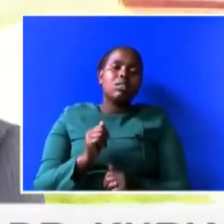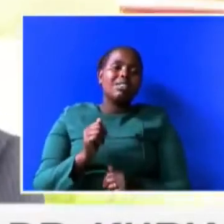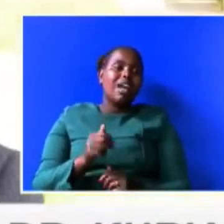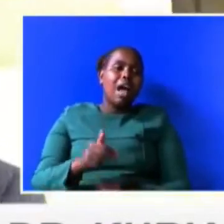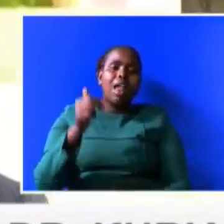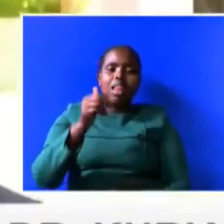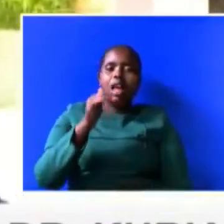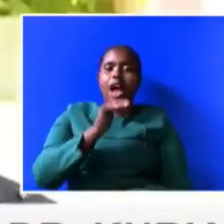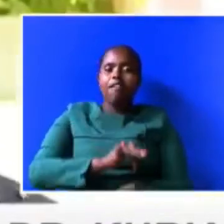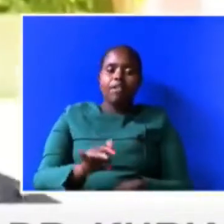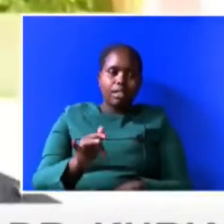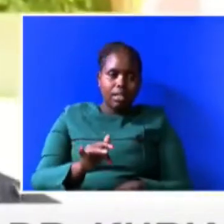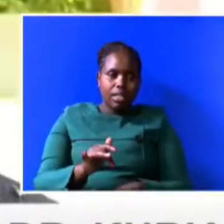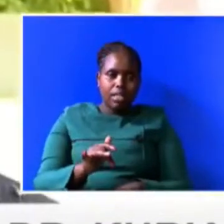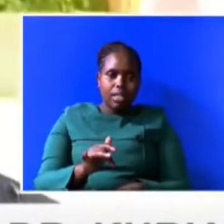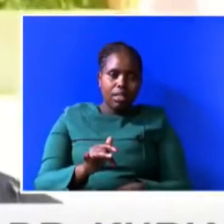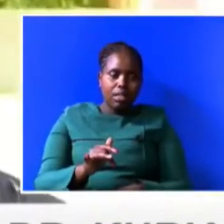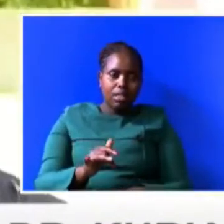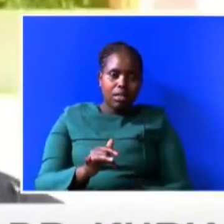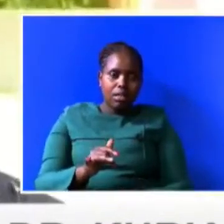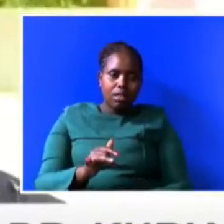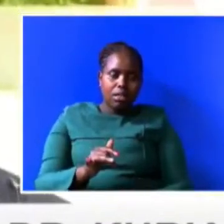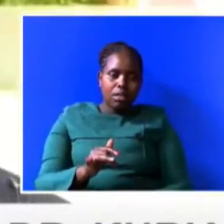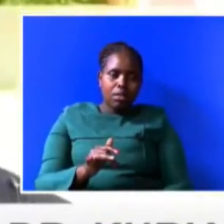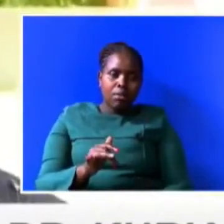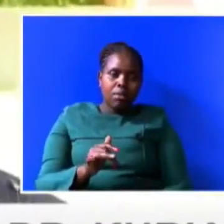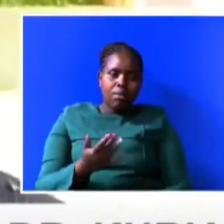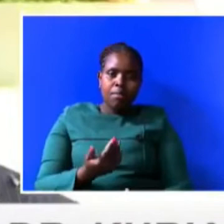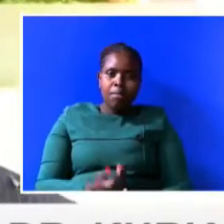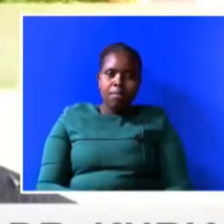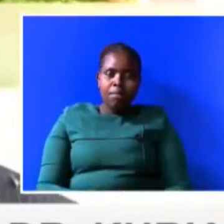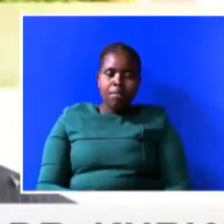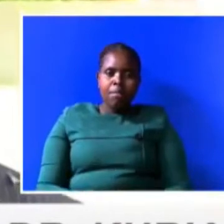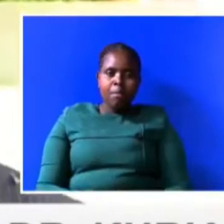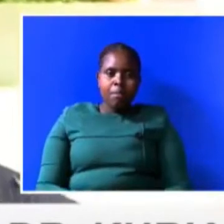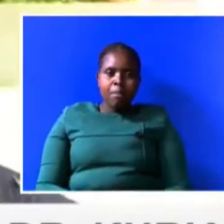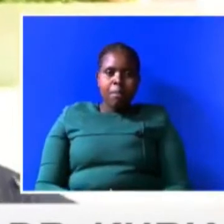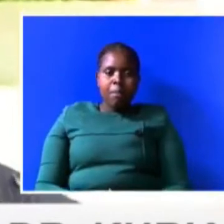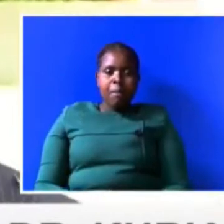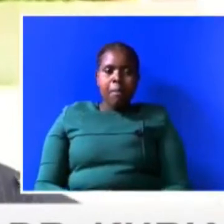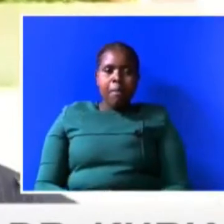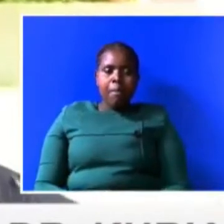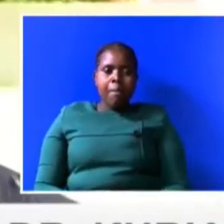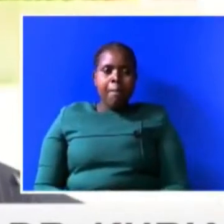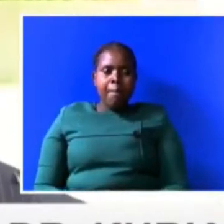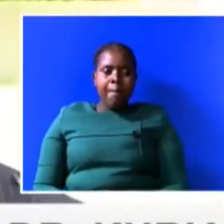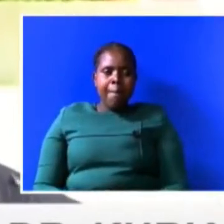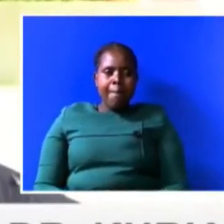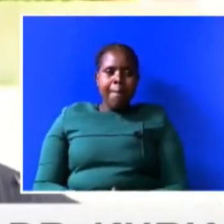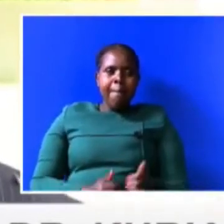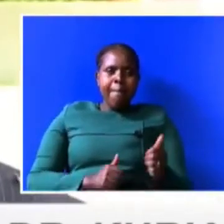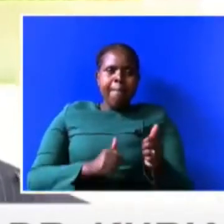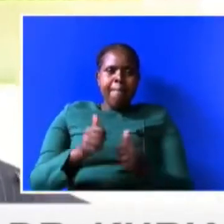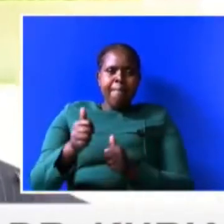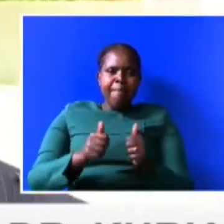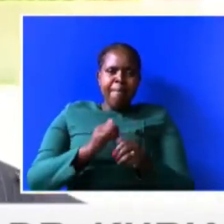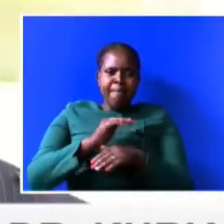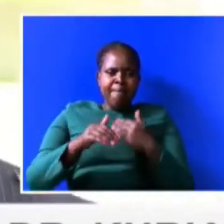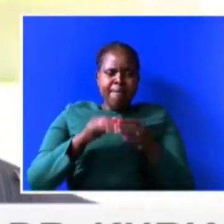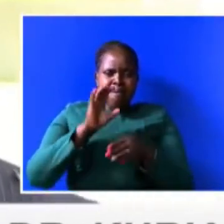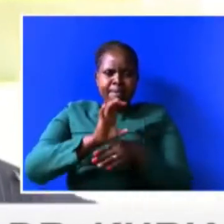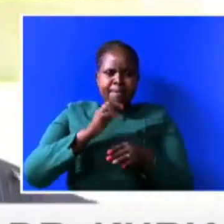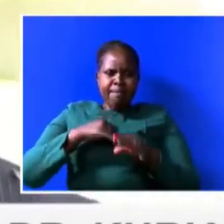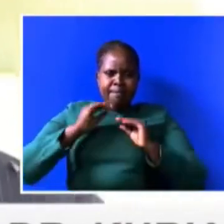in my ministry. My ministry, I have been a parish minister, I've done administration of the whole church. I have